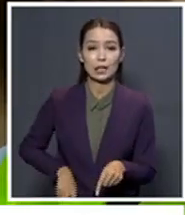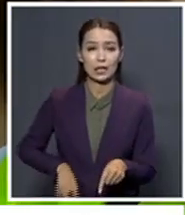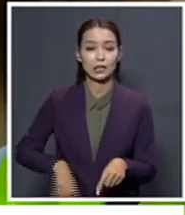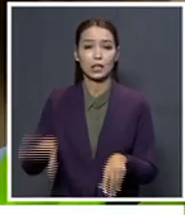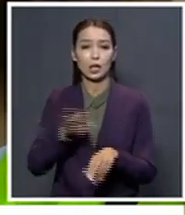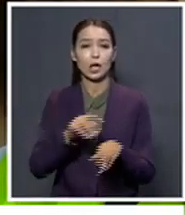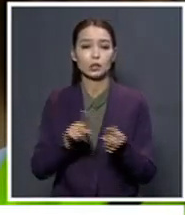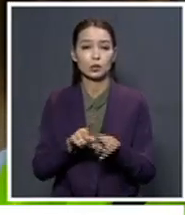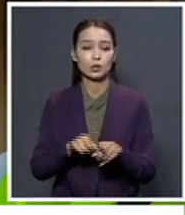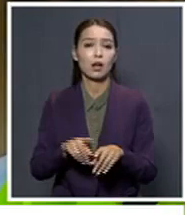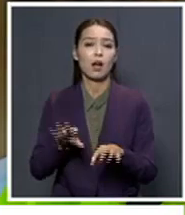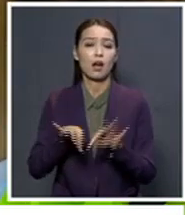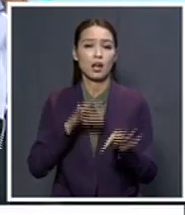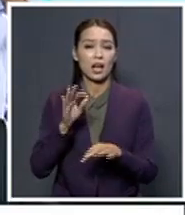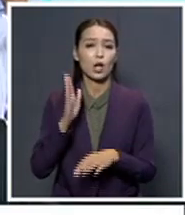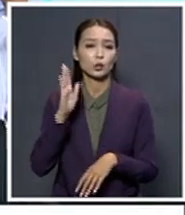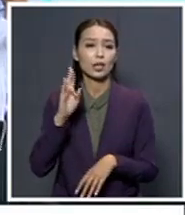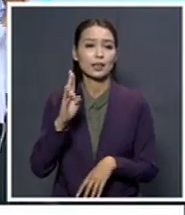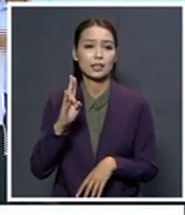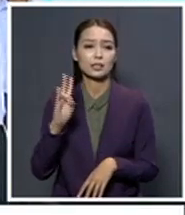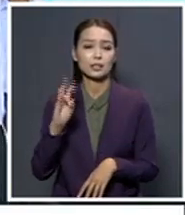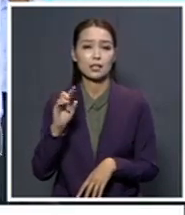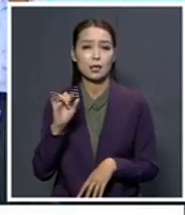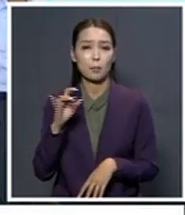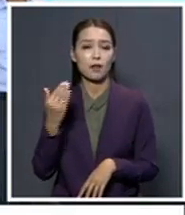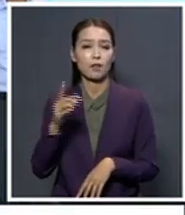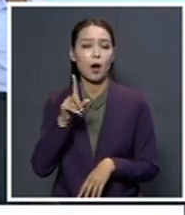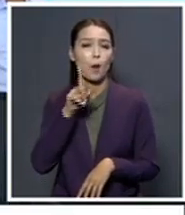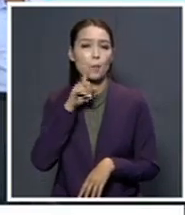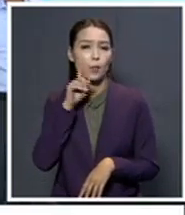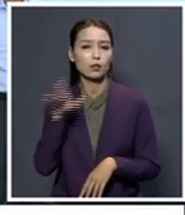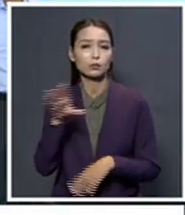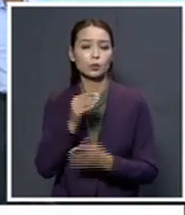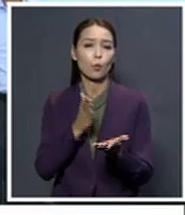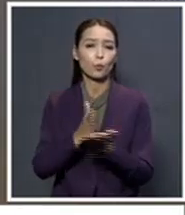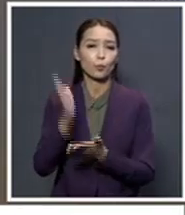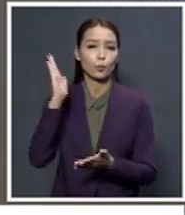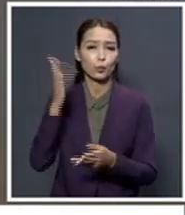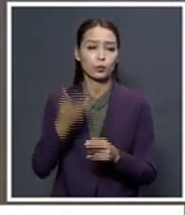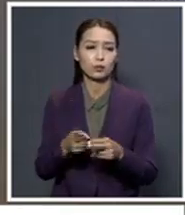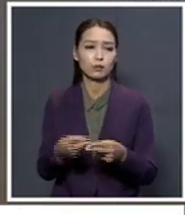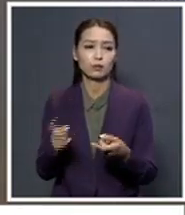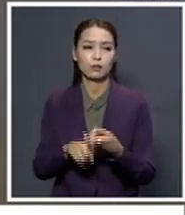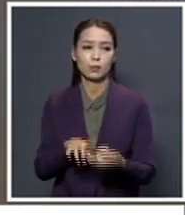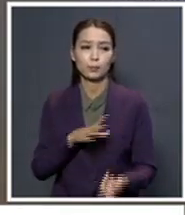Әсет Исекешев тұңғыш президент Нұрсұлтан Назарбаевтың жастарға жолдаған жеделхатын оқып берді.